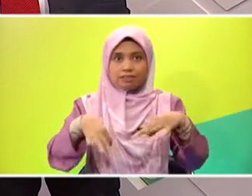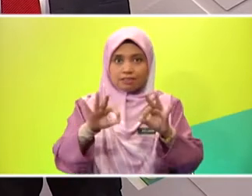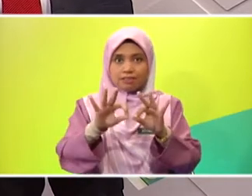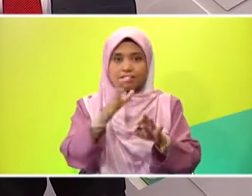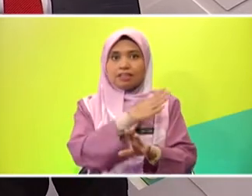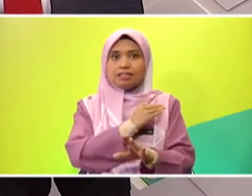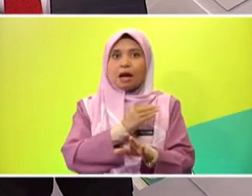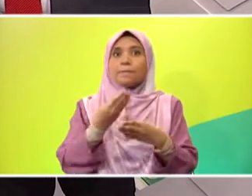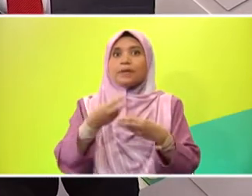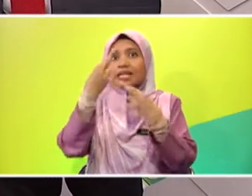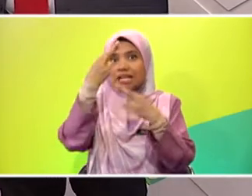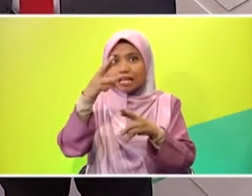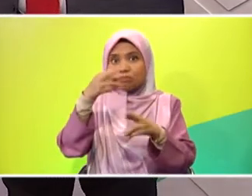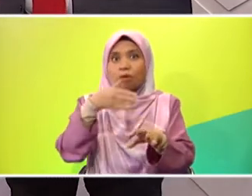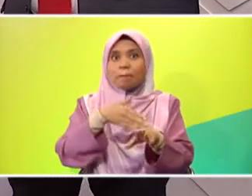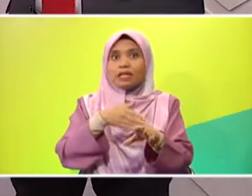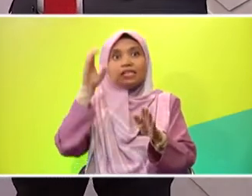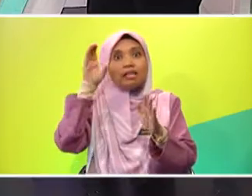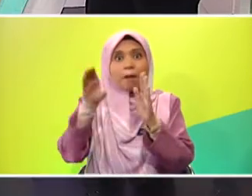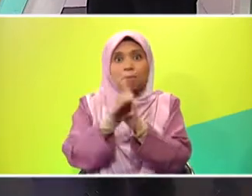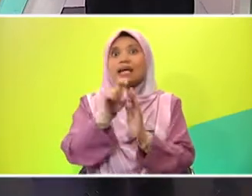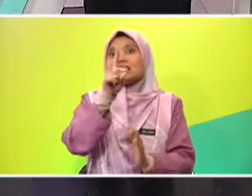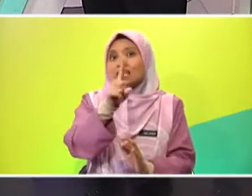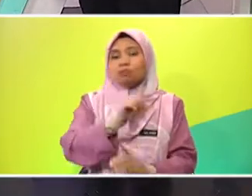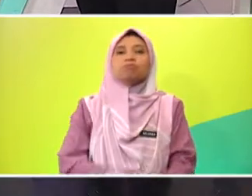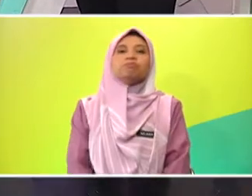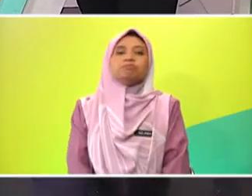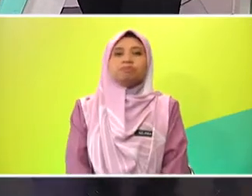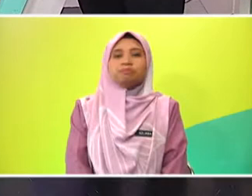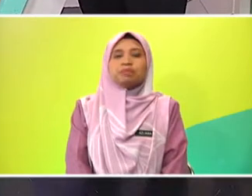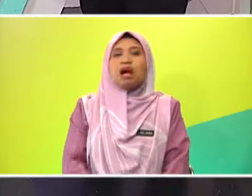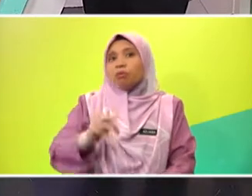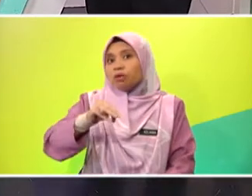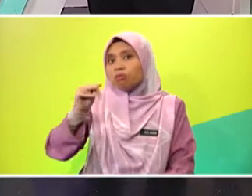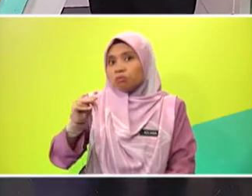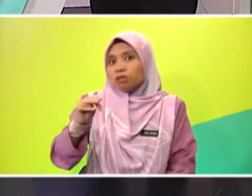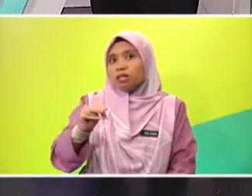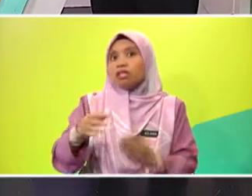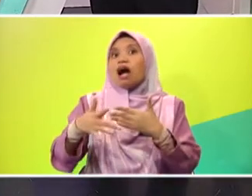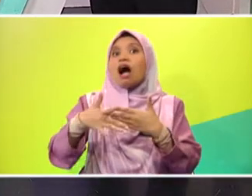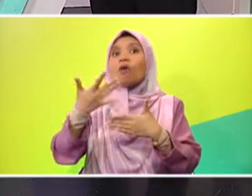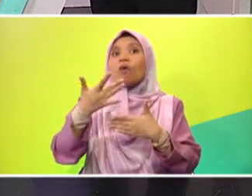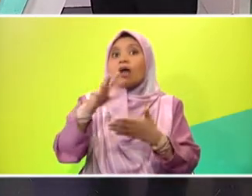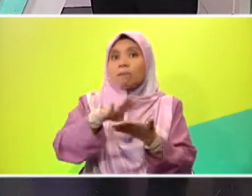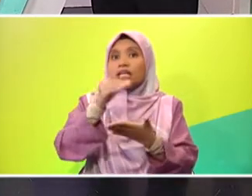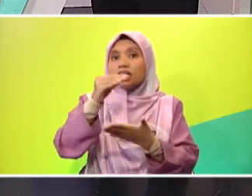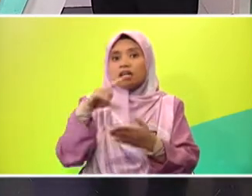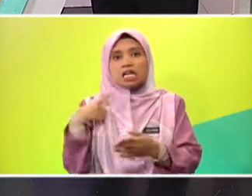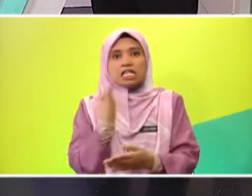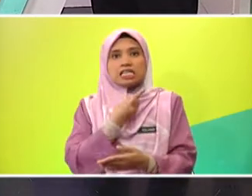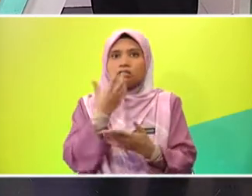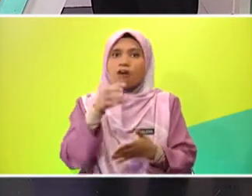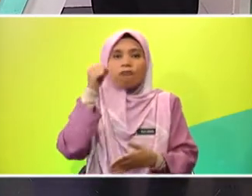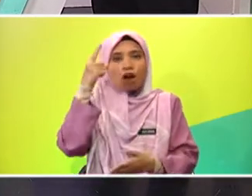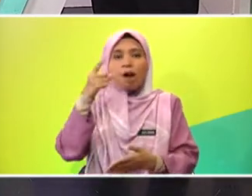respon terhadap gambar tunggal karena Baiklah wa murid-murid adhiawa pembelajarannya kita dah faham tentang